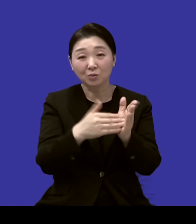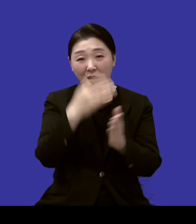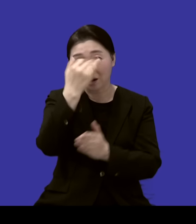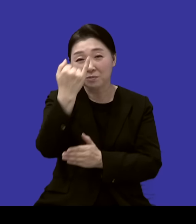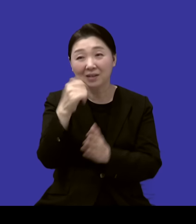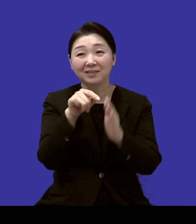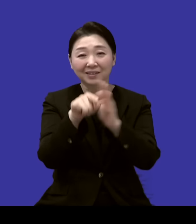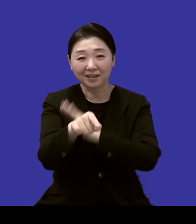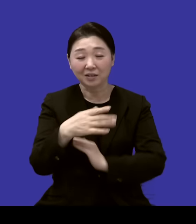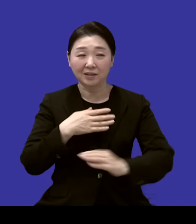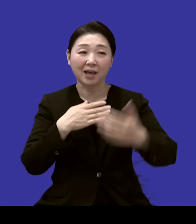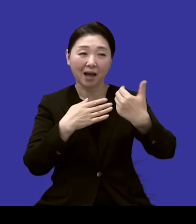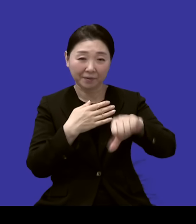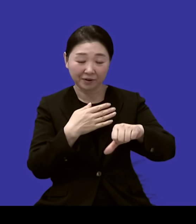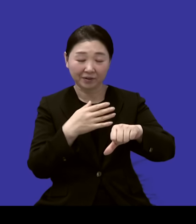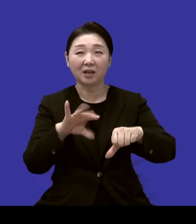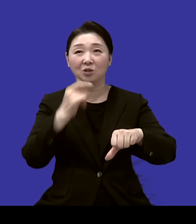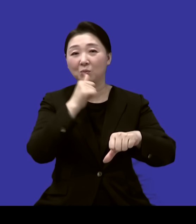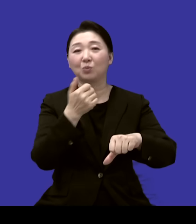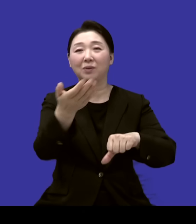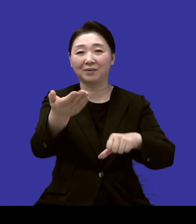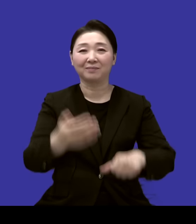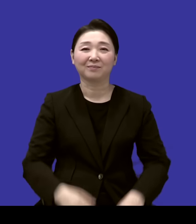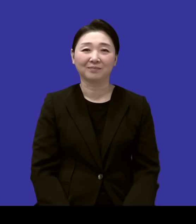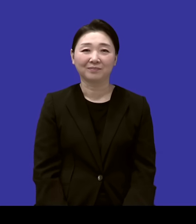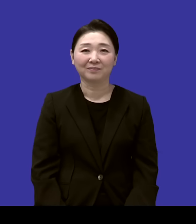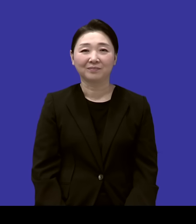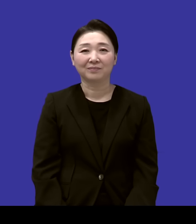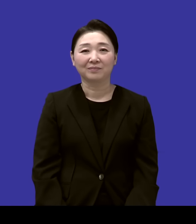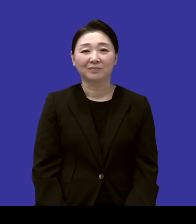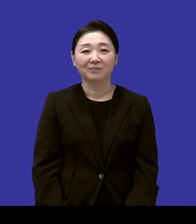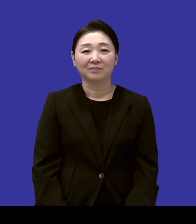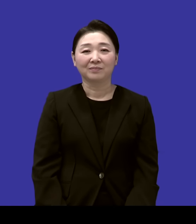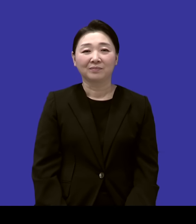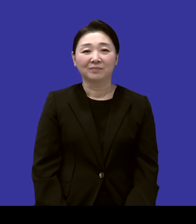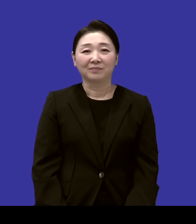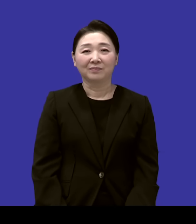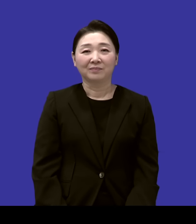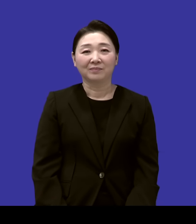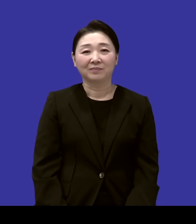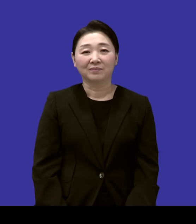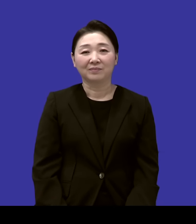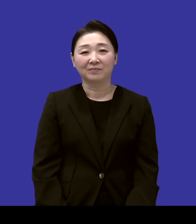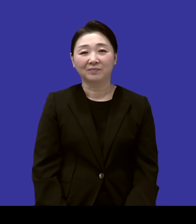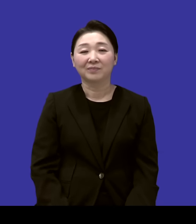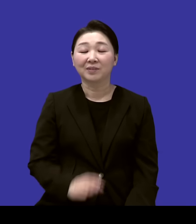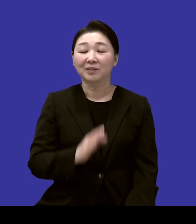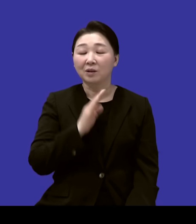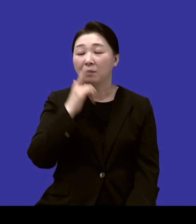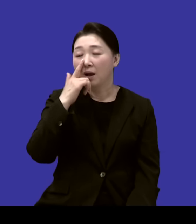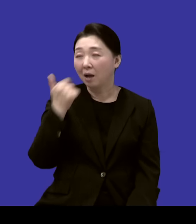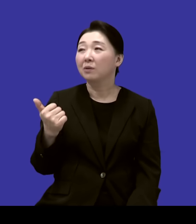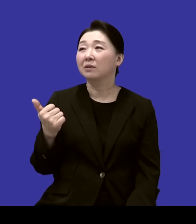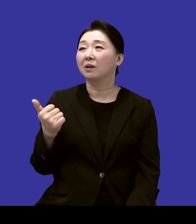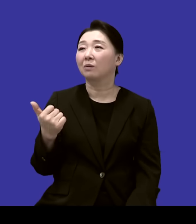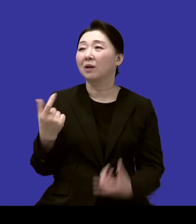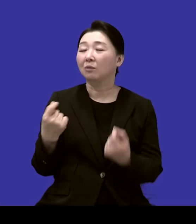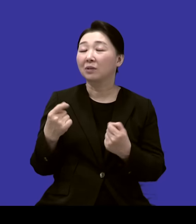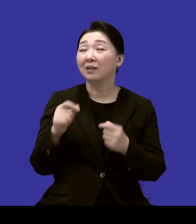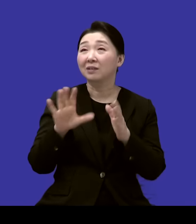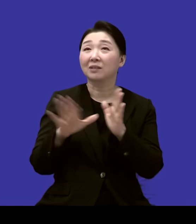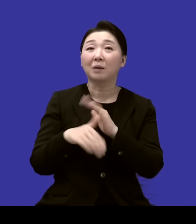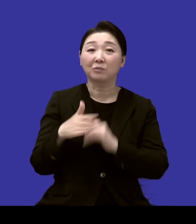저를 내 아들이다. 이게 처음으로 내 아들이라고 인정도 해주시고 그래서 정말 진짜 아버지구나. 그때부터 제가 아버지라고 불렀던 것